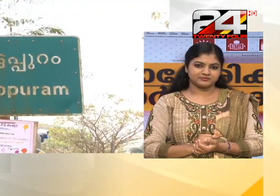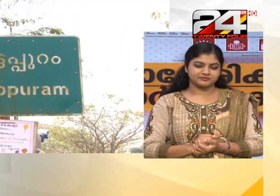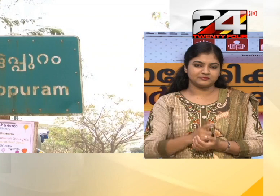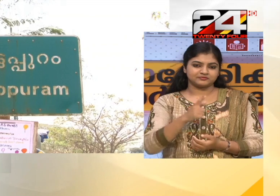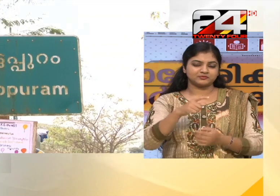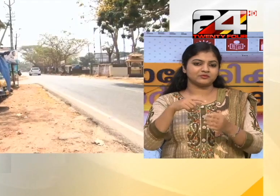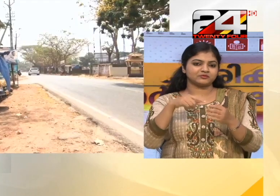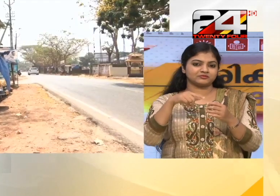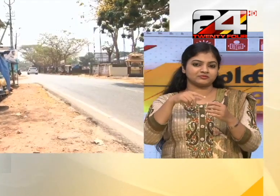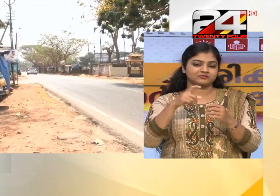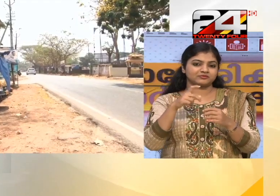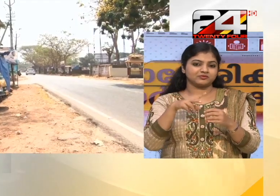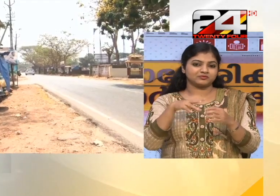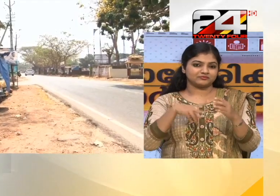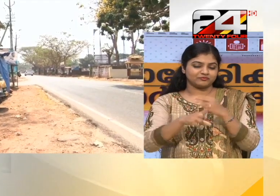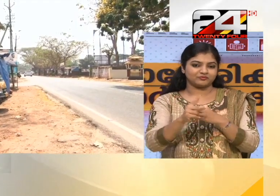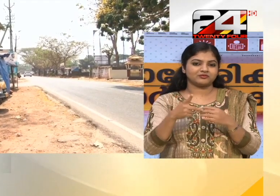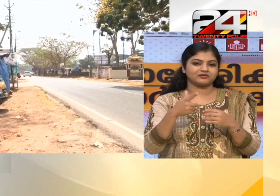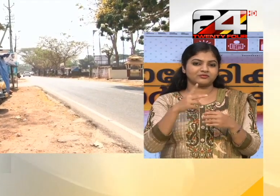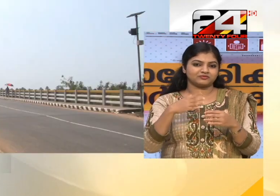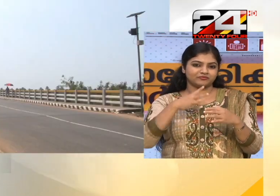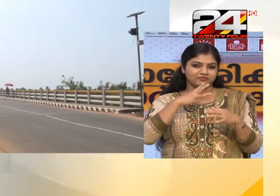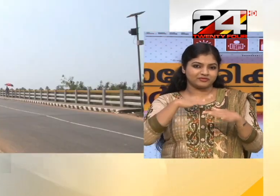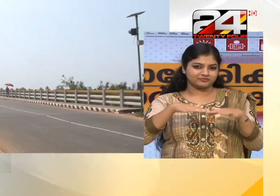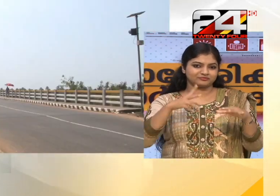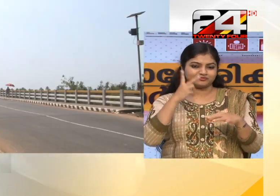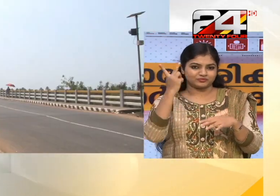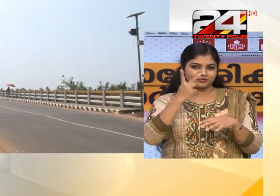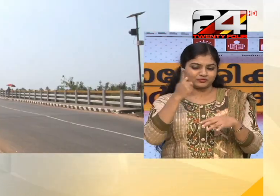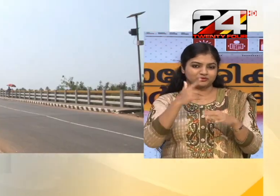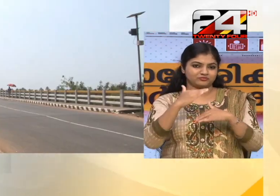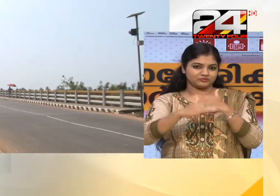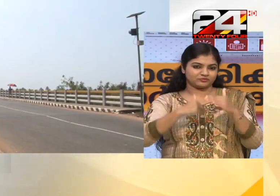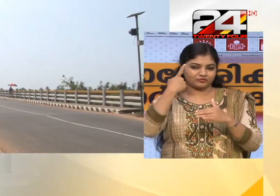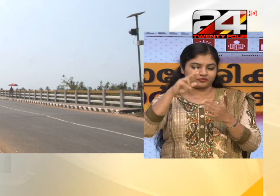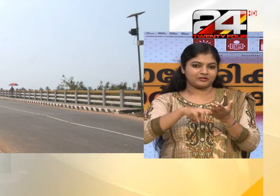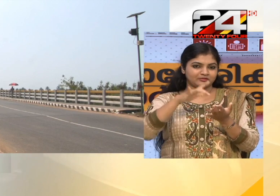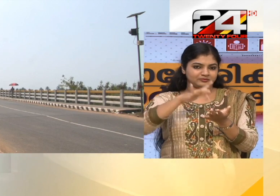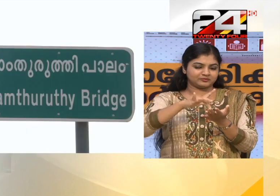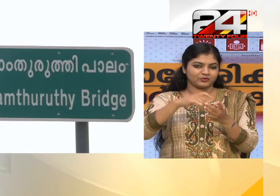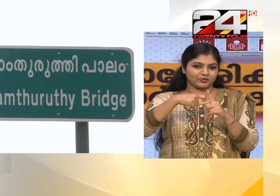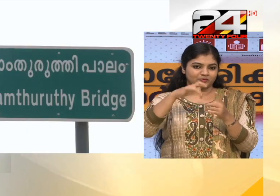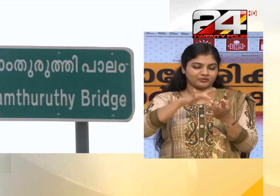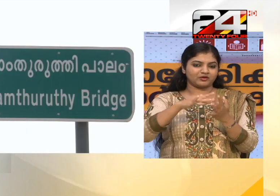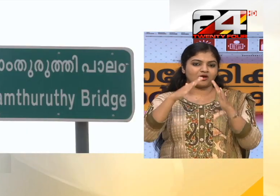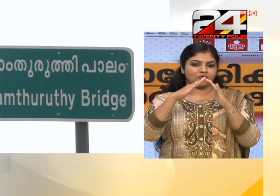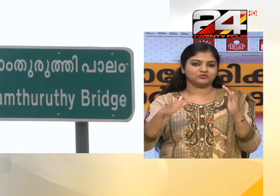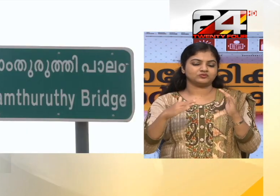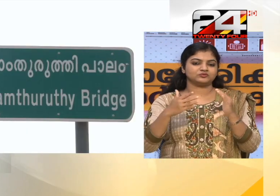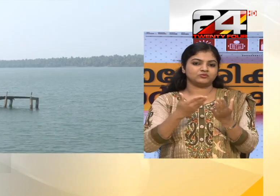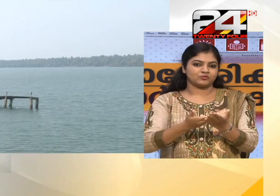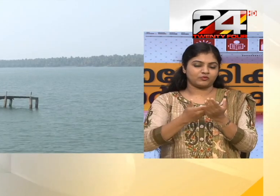അത്യുത്തര കേരളത്തിലെ ഉൾനാടൻ ജലഗതാഗത വിനോദസഞ്ചാര മേഖലയ്ക്ക് പുതിയൊരുണർവ് നൽകുന്നതാണ് നീലേശ്വരം കോട്ടപ്പുറത്ത് ഹൗസ് ബോട്ട് ടെർമിനൽ എന്ന